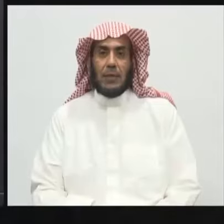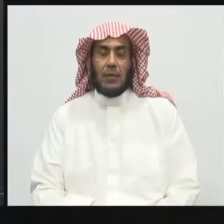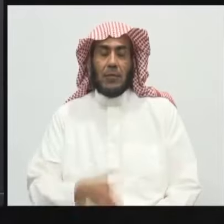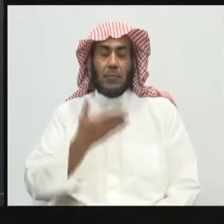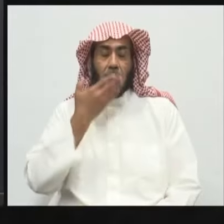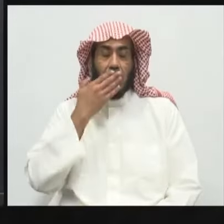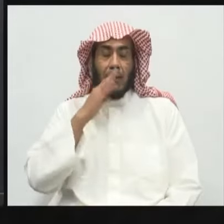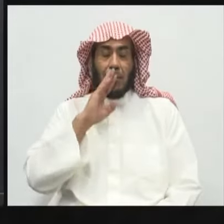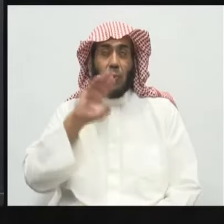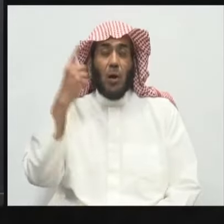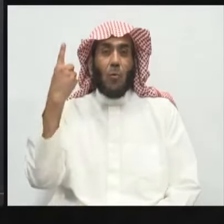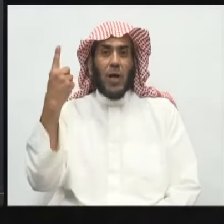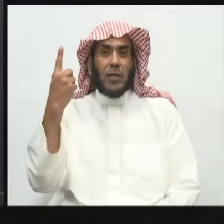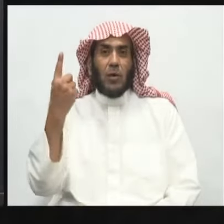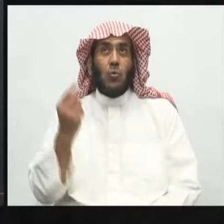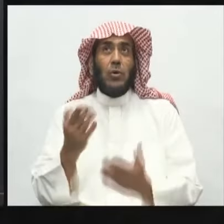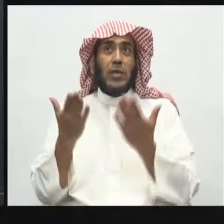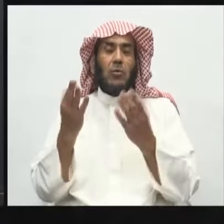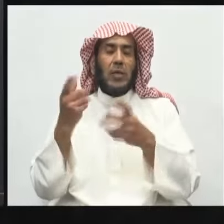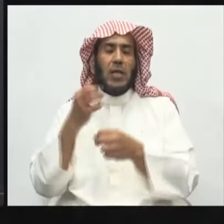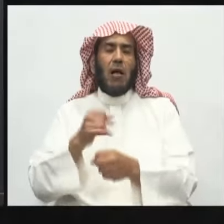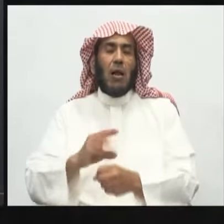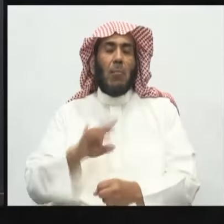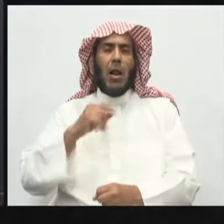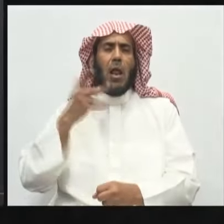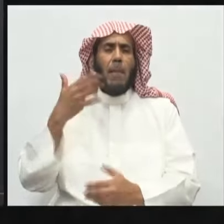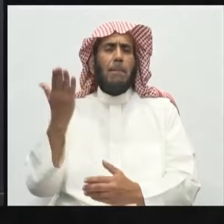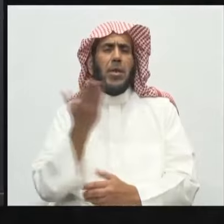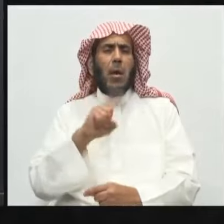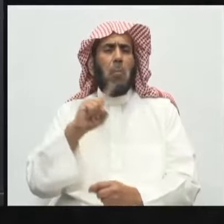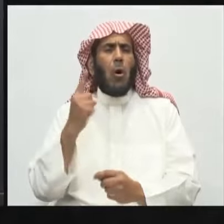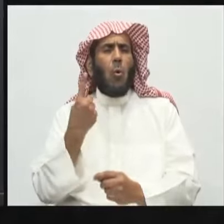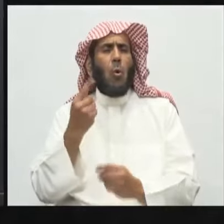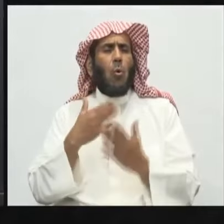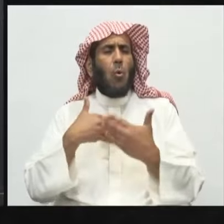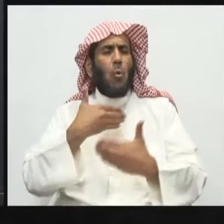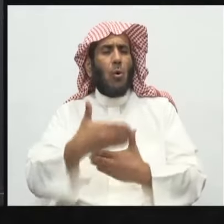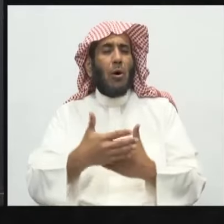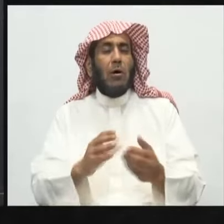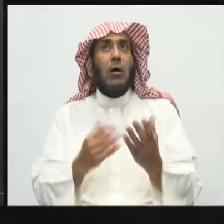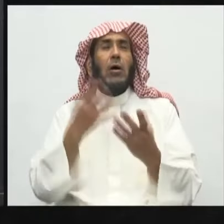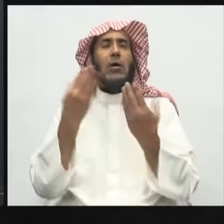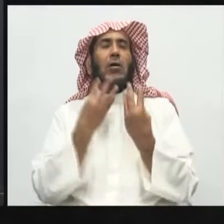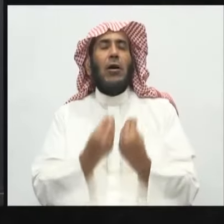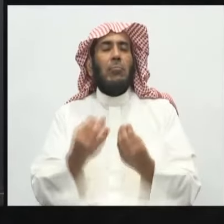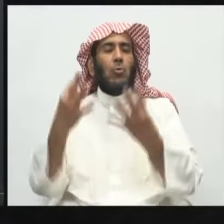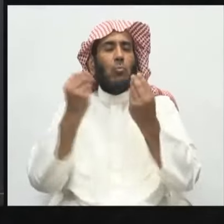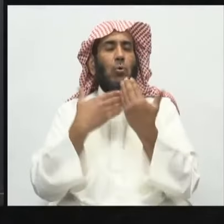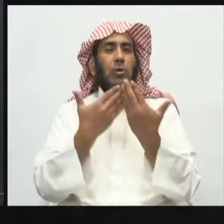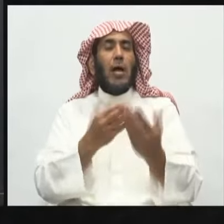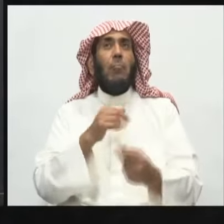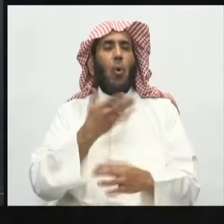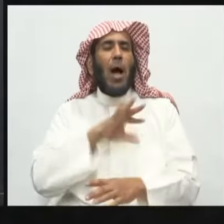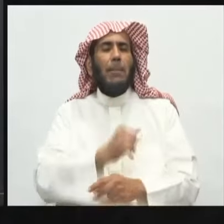الحمد لله وحده والصلاه والسلام على من لا نبي بعده الرحمه المهداه محمد بن عبد الله